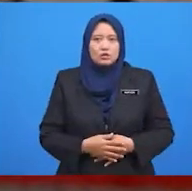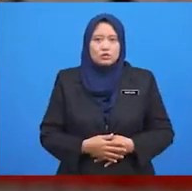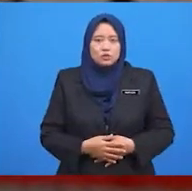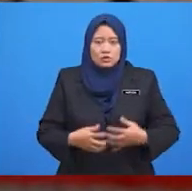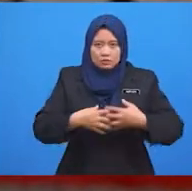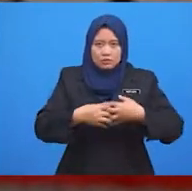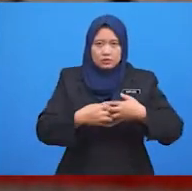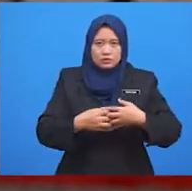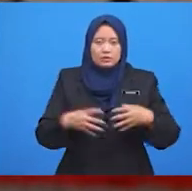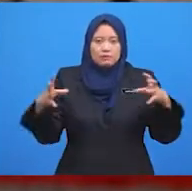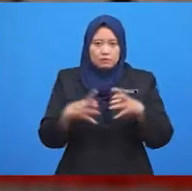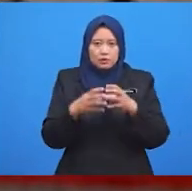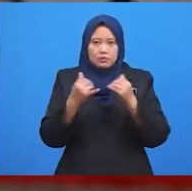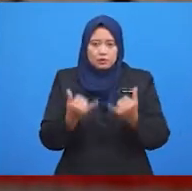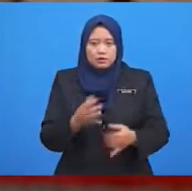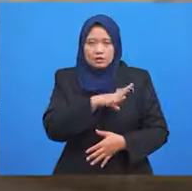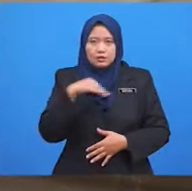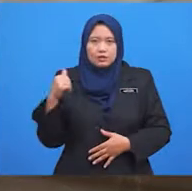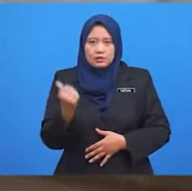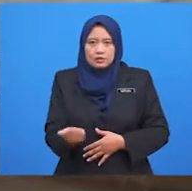mesin mikrokaren dan aksesorinya.